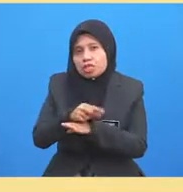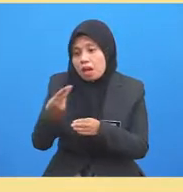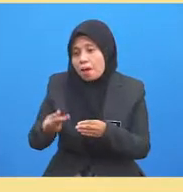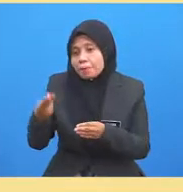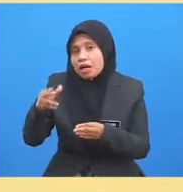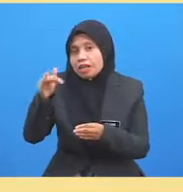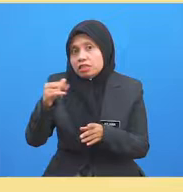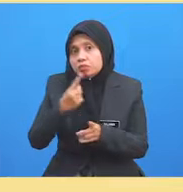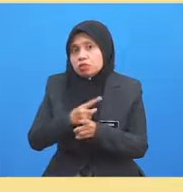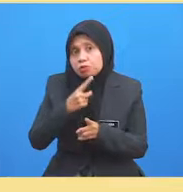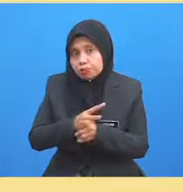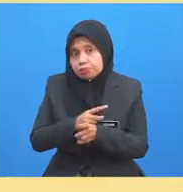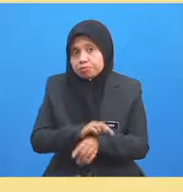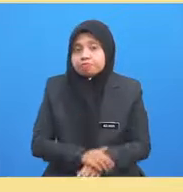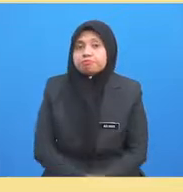bahan sebenar.